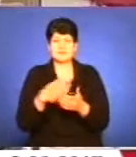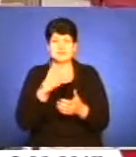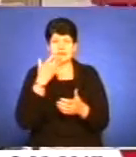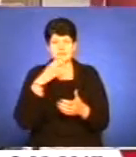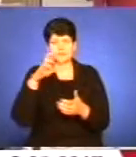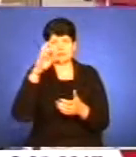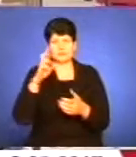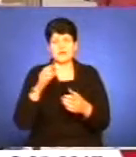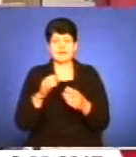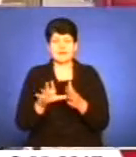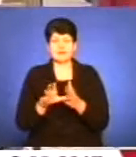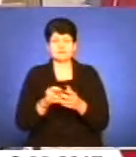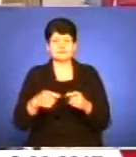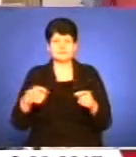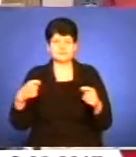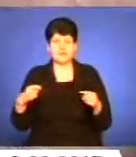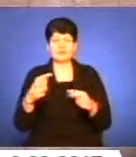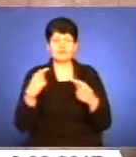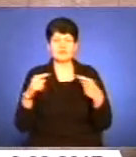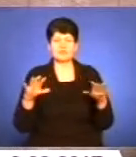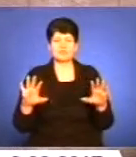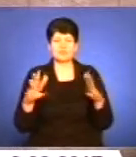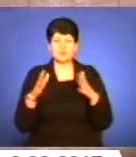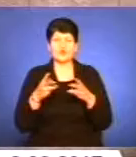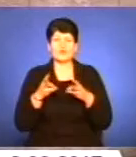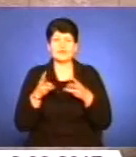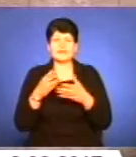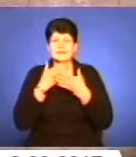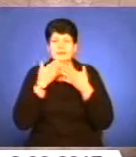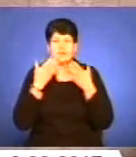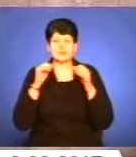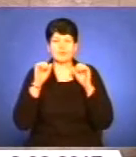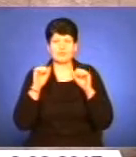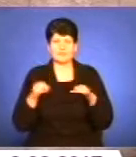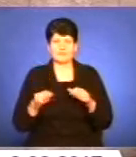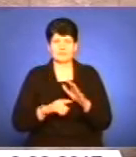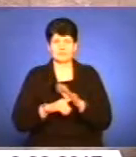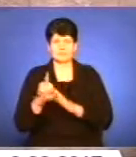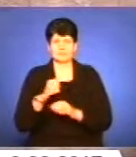Тернопільміськтеплокомуненерго не зволікати, адже в іншому випадку котельні не матимуть права запустити у дію.